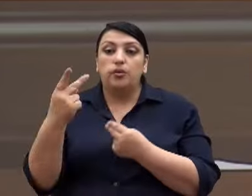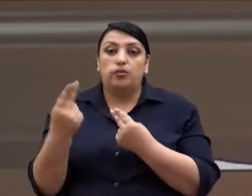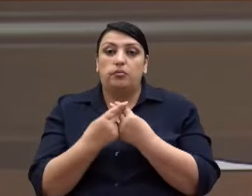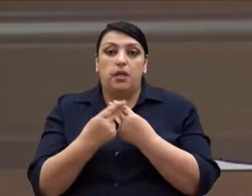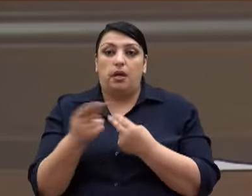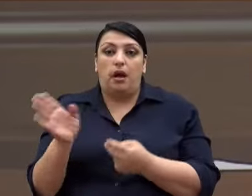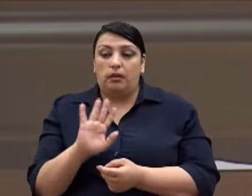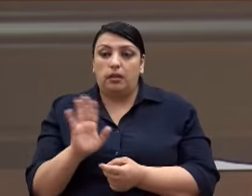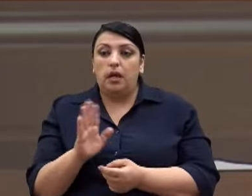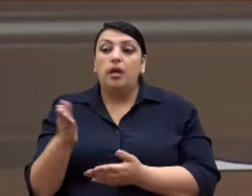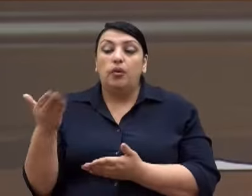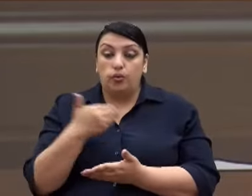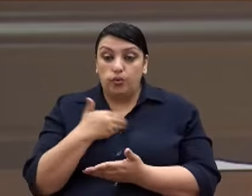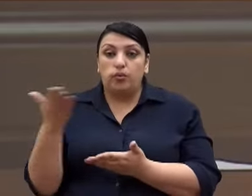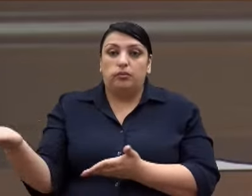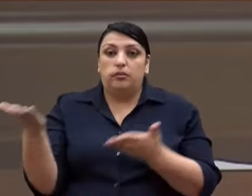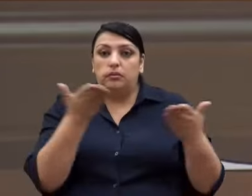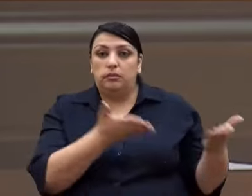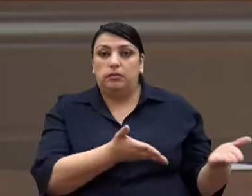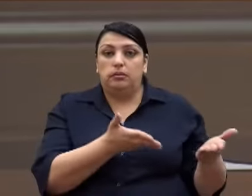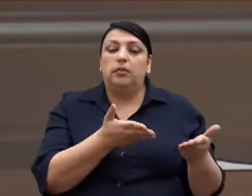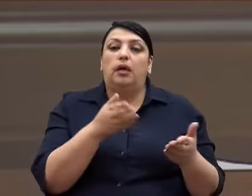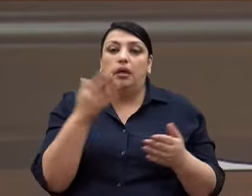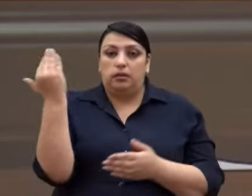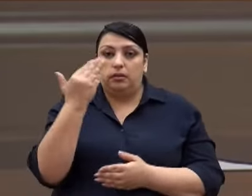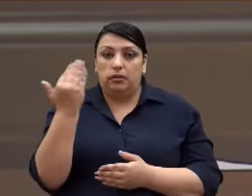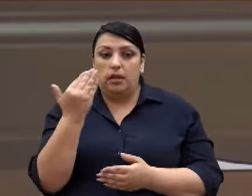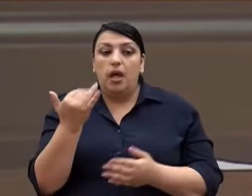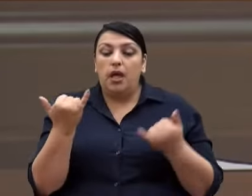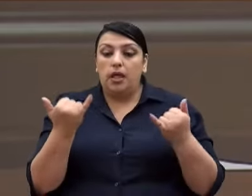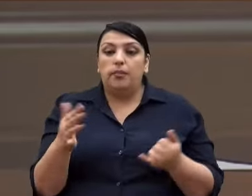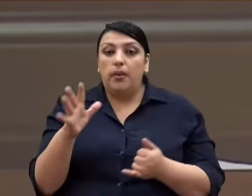ելույթ, կգաք ձեր ելույթը կունենաք,